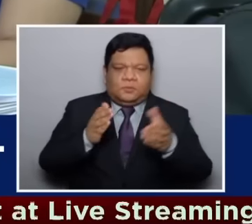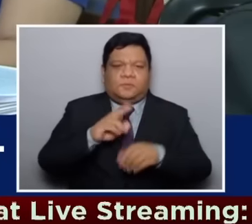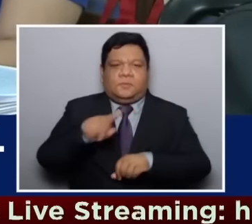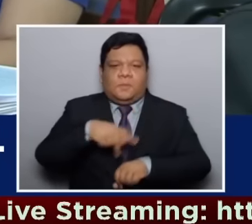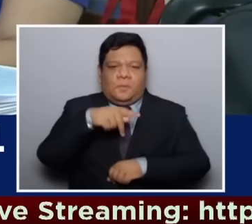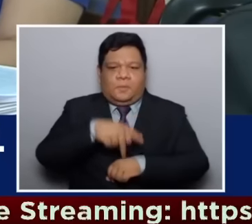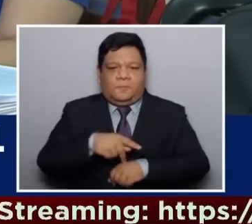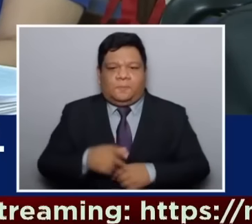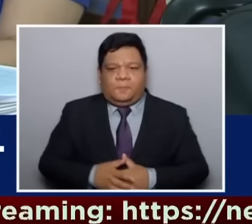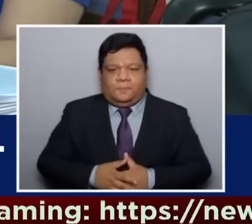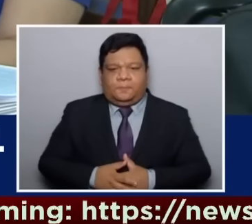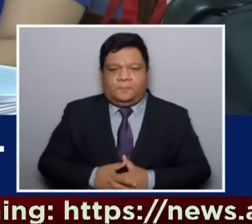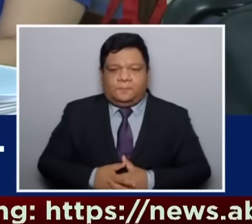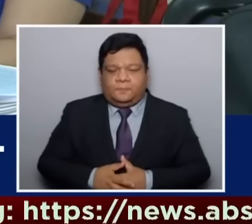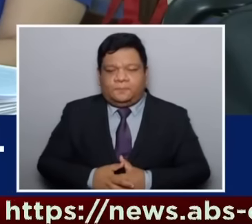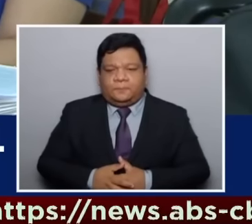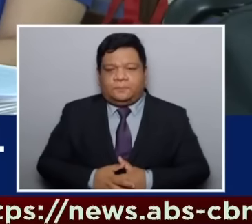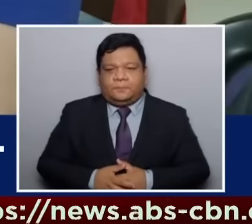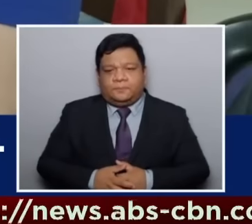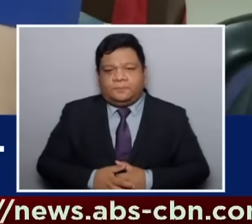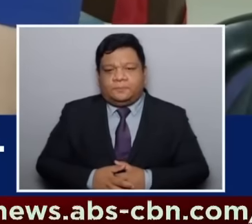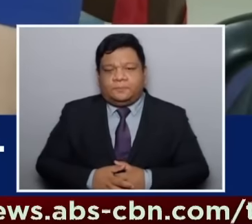Wenacos, ABS-CBN News.